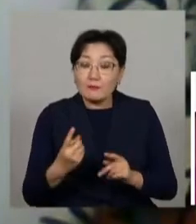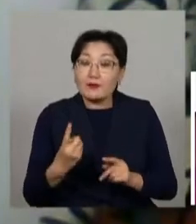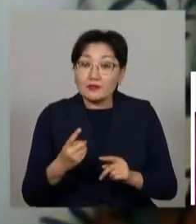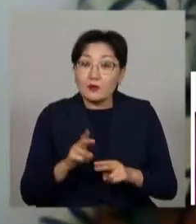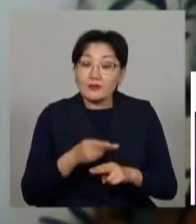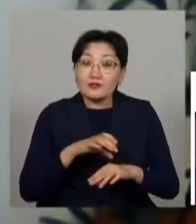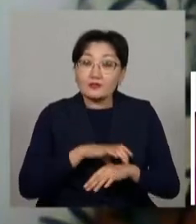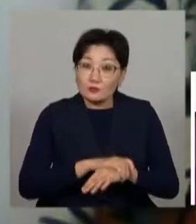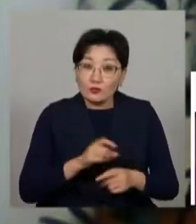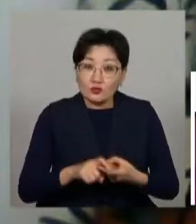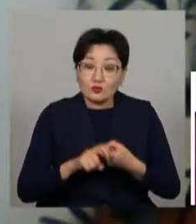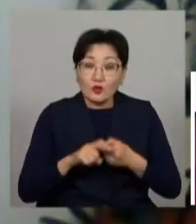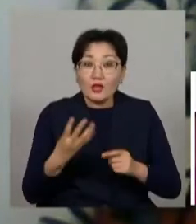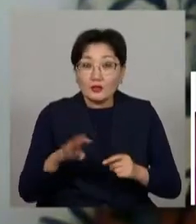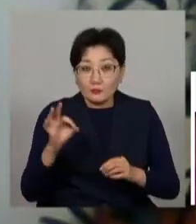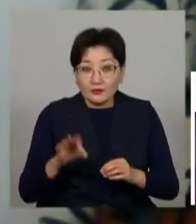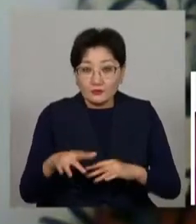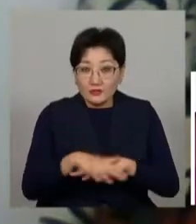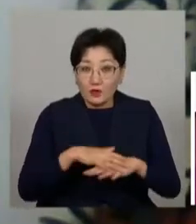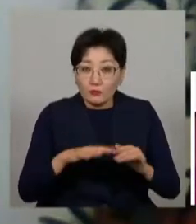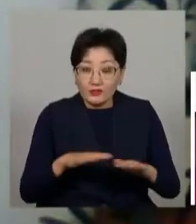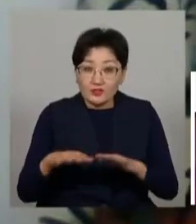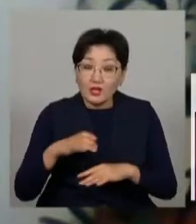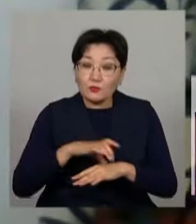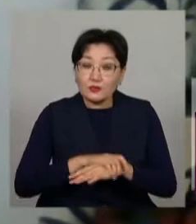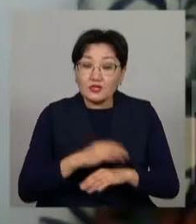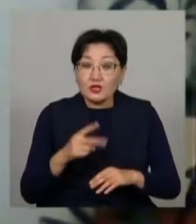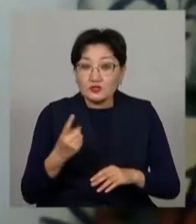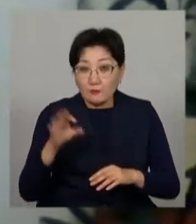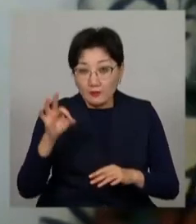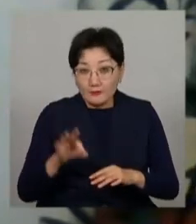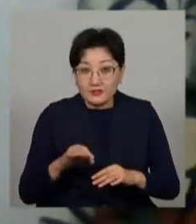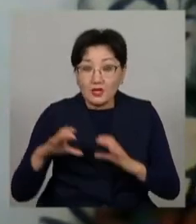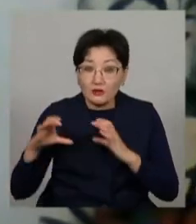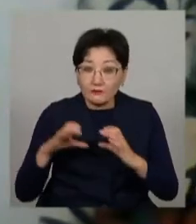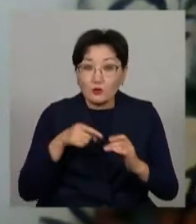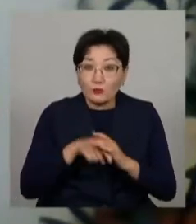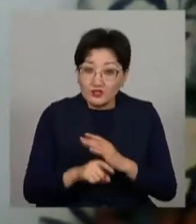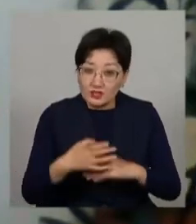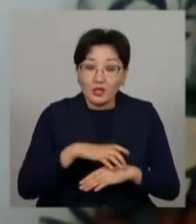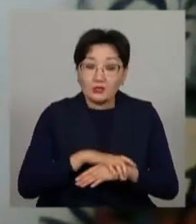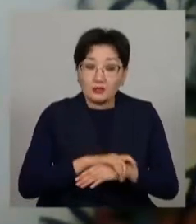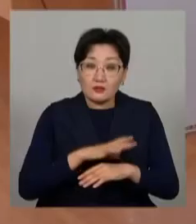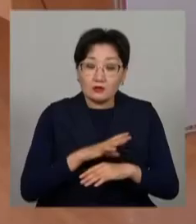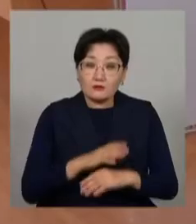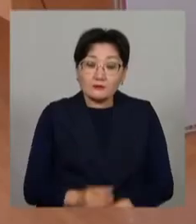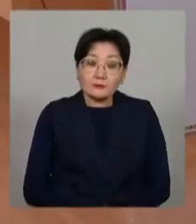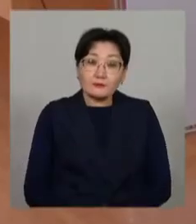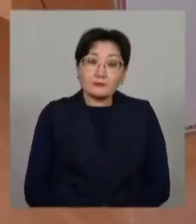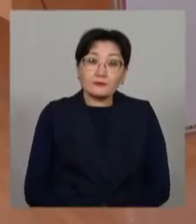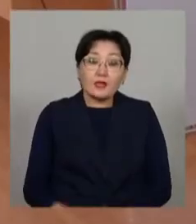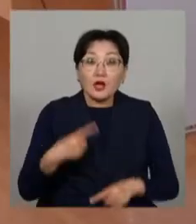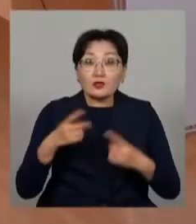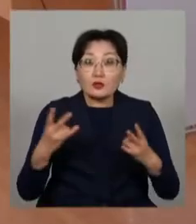жұқтырғандар. Ауруды жұқтырғандардың 40% қоғамдық орындарда анықталса, 21% автобуста екені белгілі болып отыр.